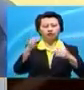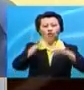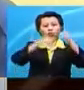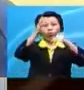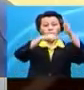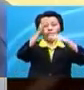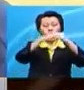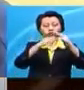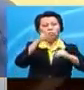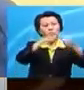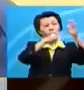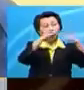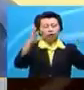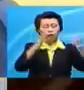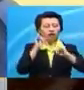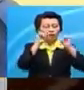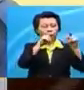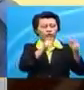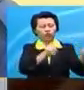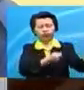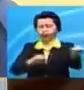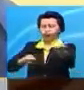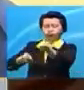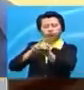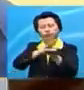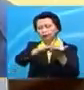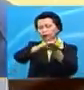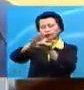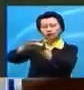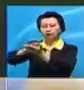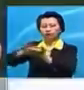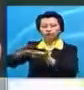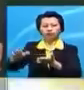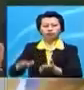pembangunan, pembinaan, semua kita akan bersihkan.